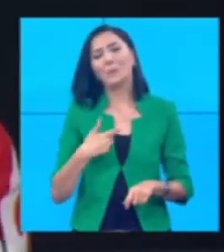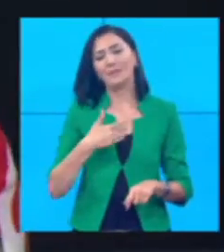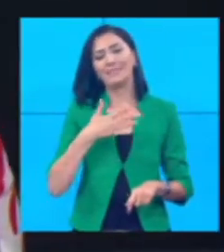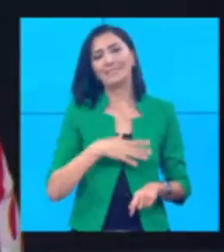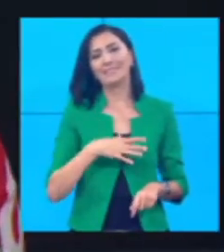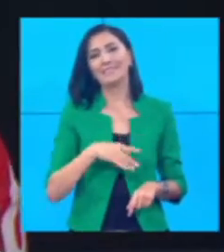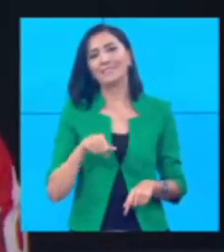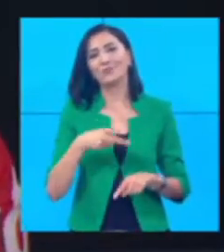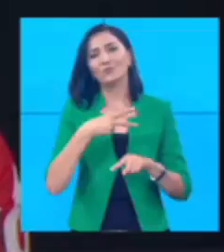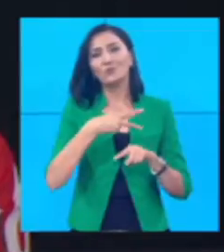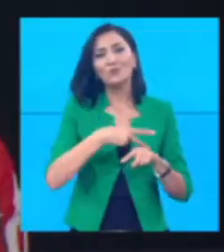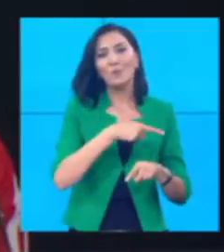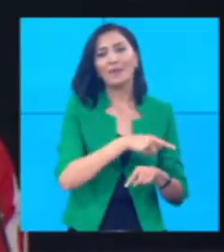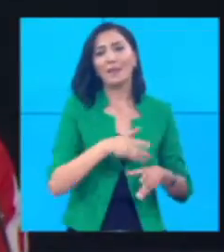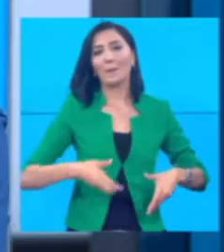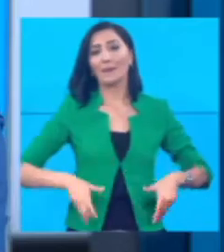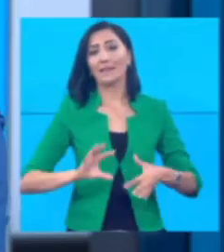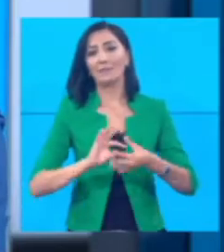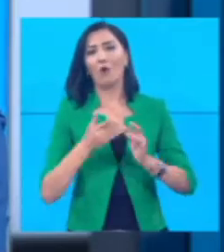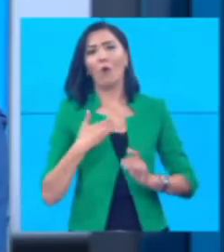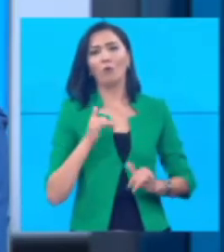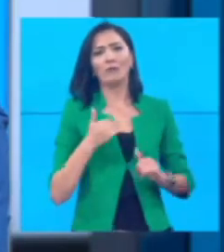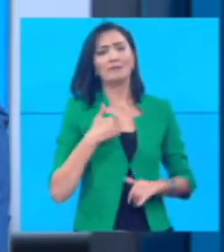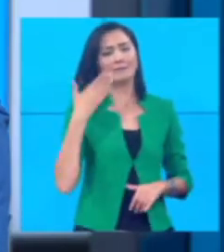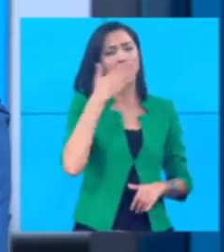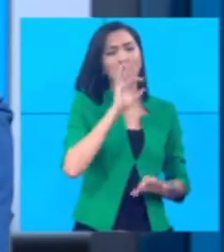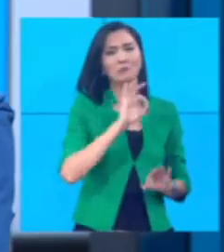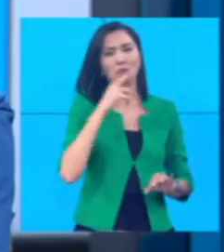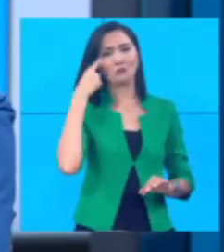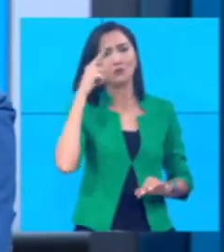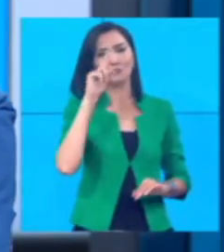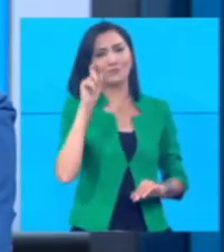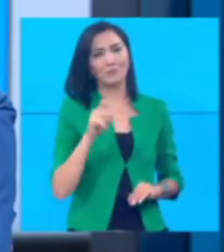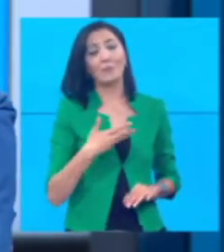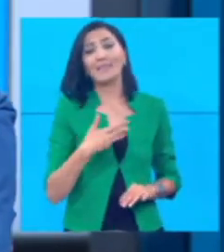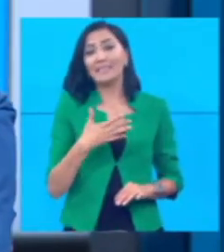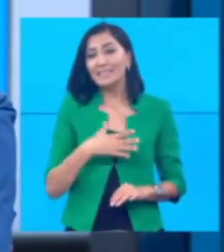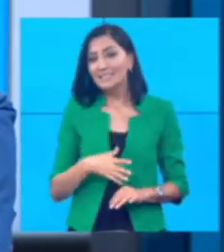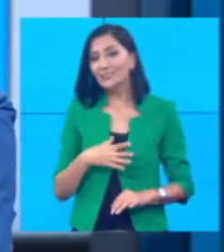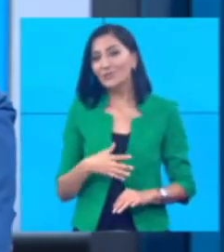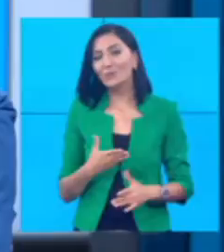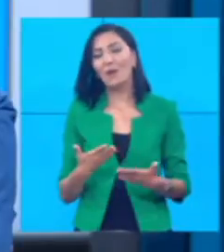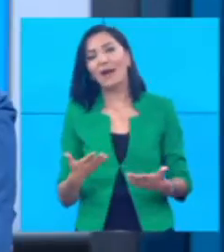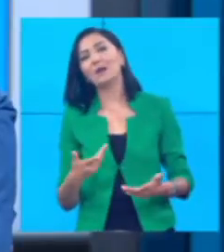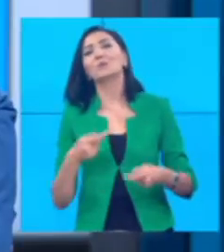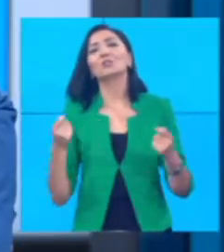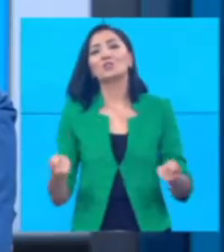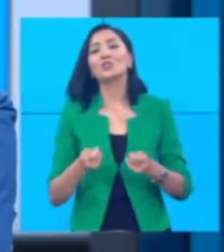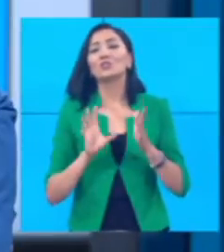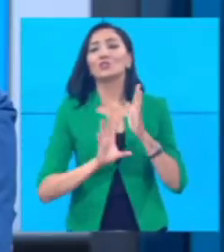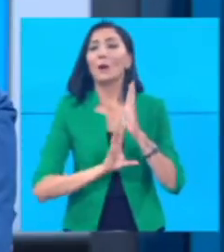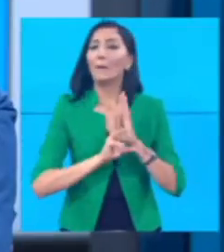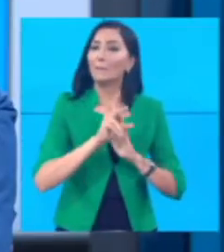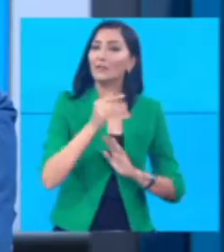hani işte istiyordum. Zeynep'le, Zübeyde'yle paralimpik oyunlarına giderim diye hiç düşündün mü? Ya istiyordum ama hani